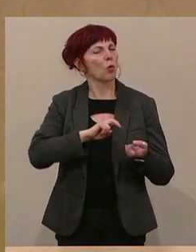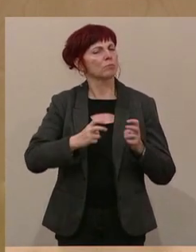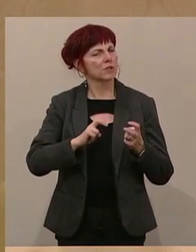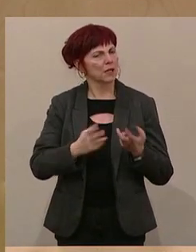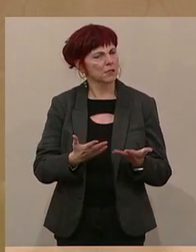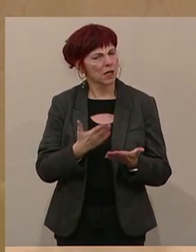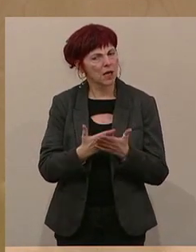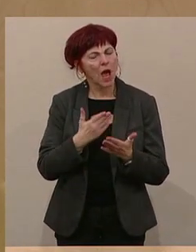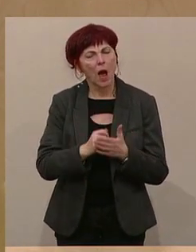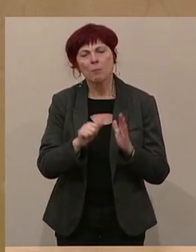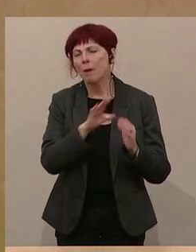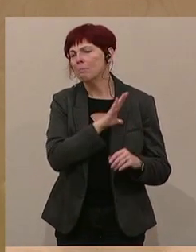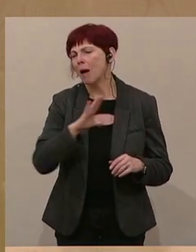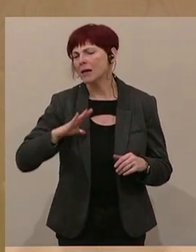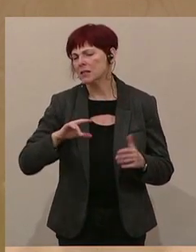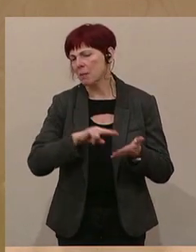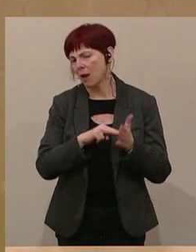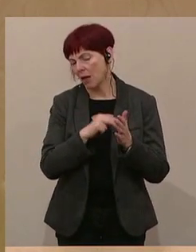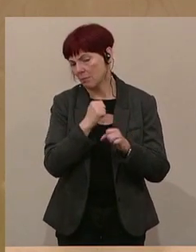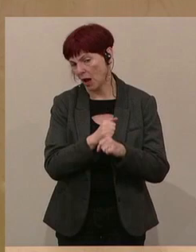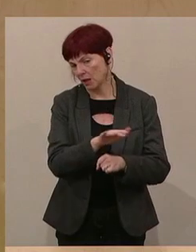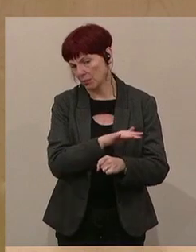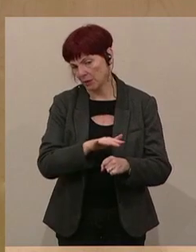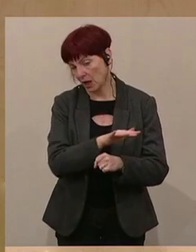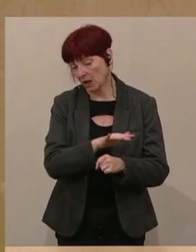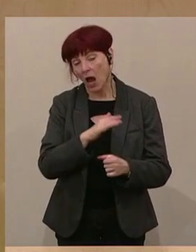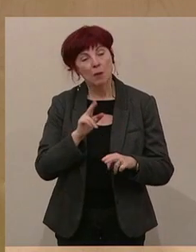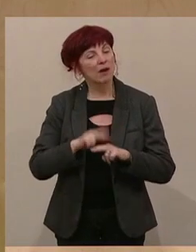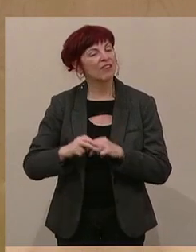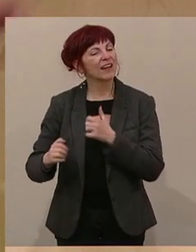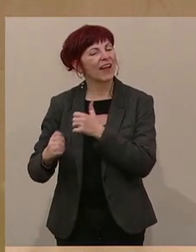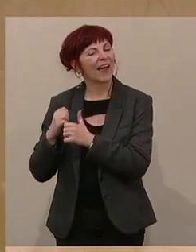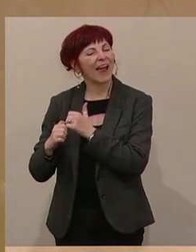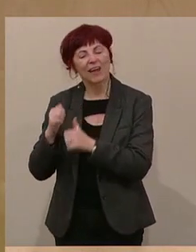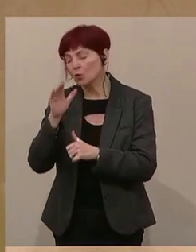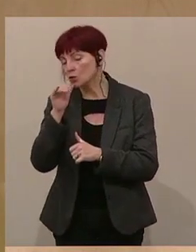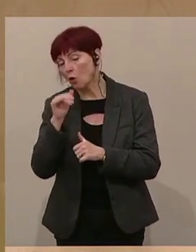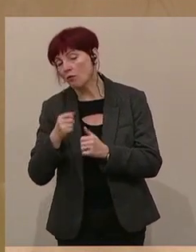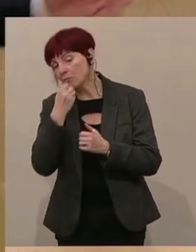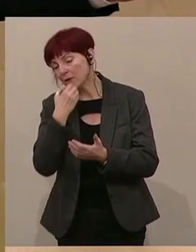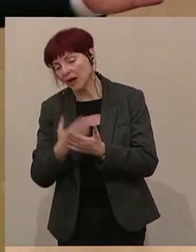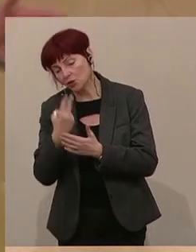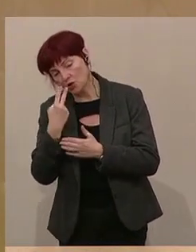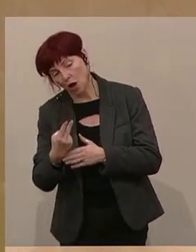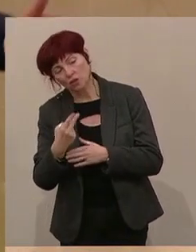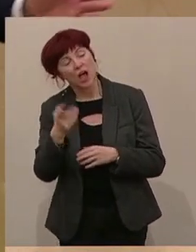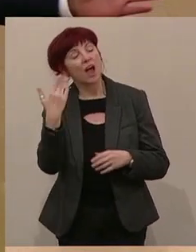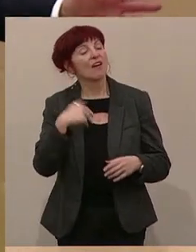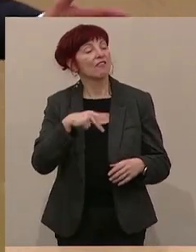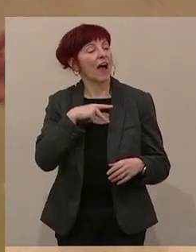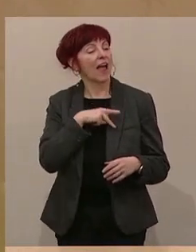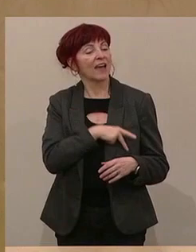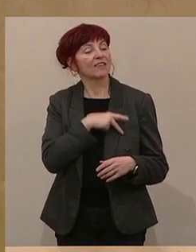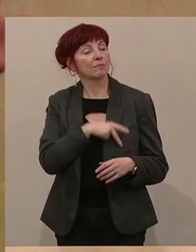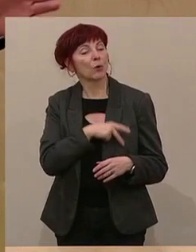den Rechnungshofbericht hineinschauen, stellt der Rechnungshof fest, dass Sie, Infrastrukturministerium, SPÖ-Ministerium, geführt